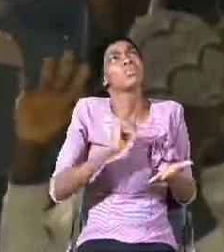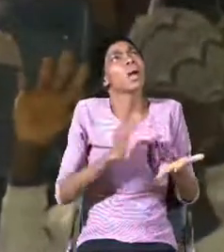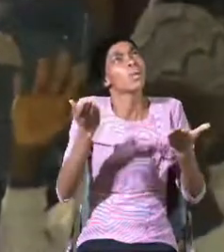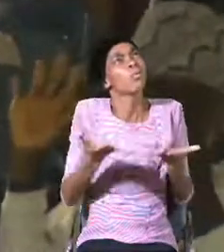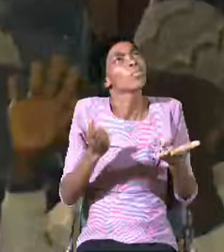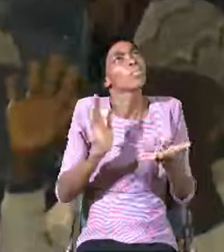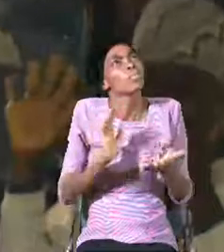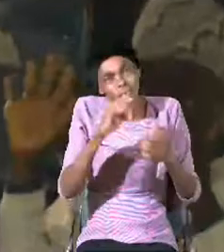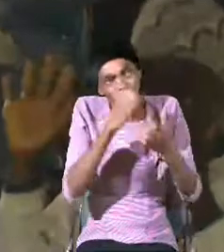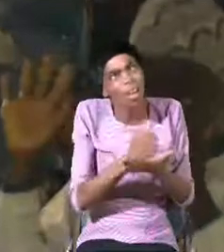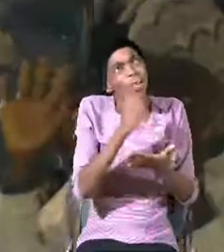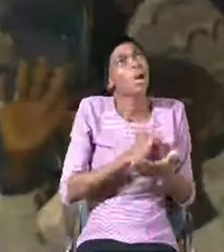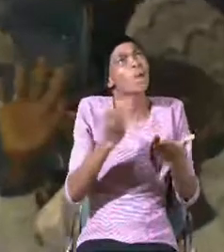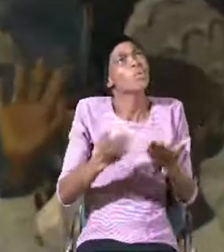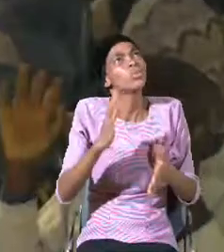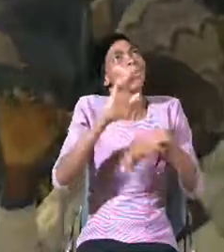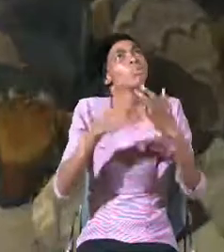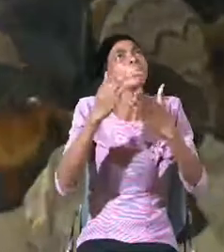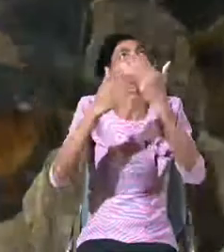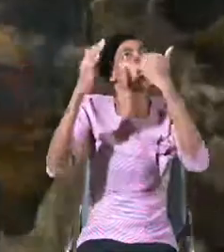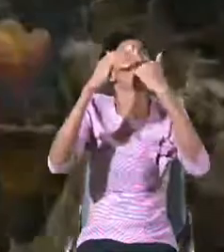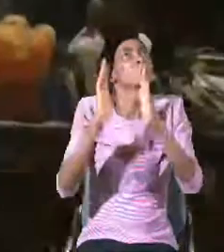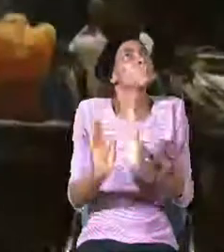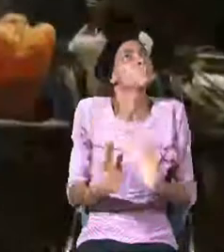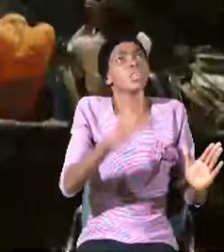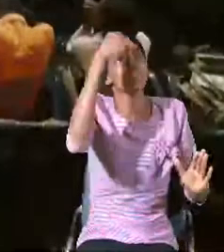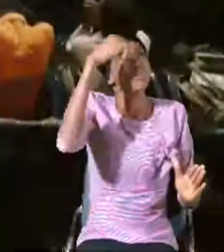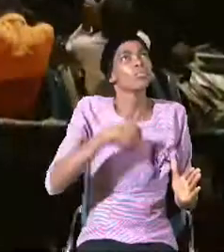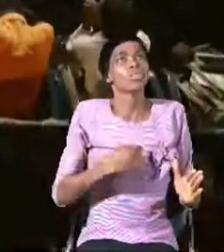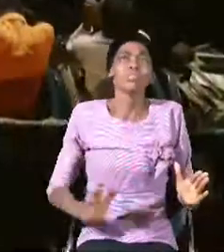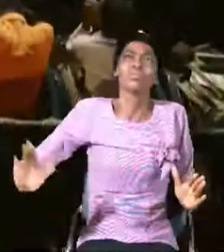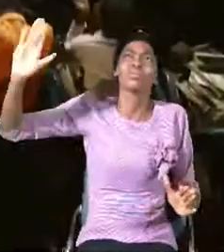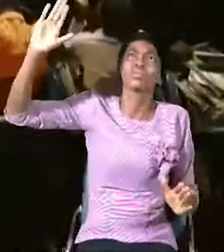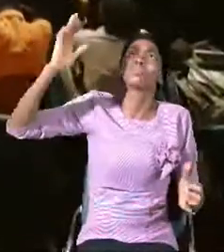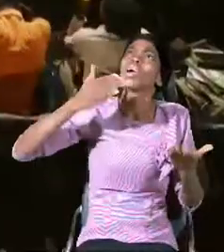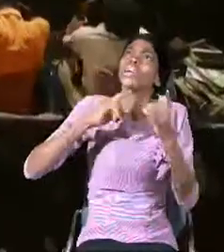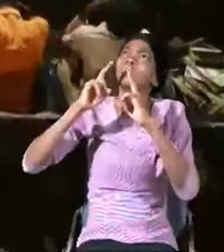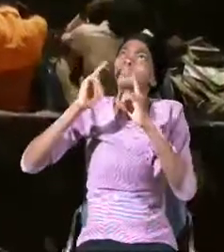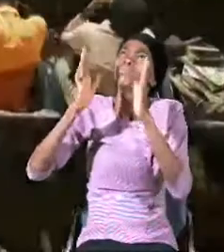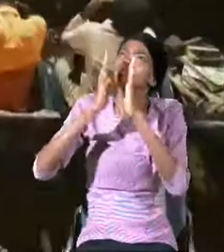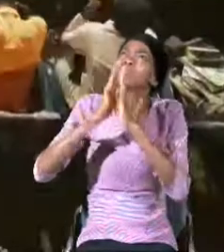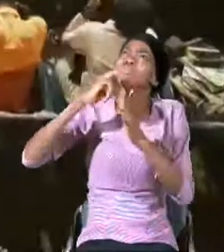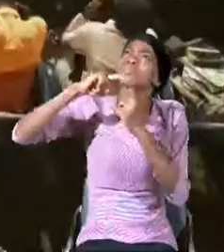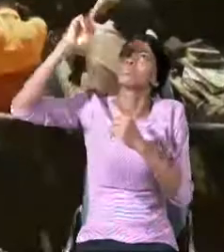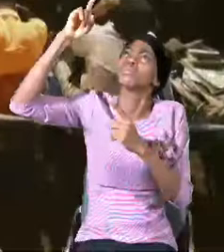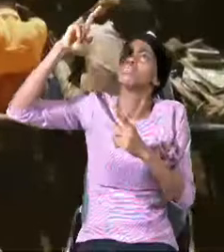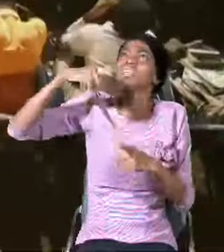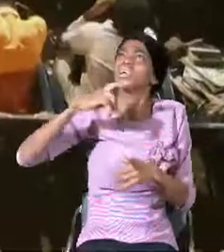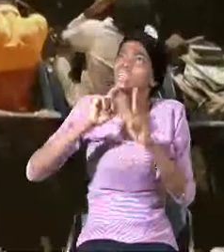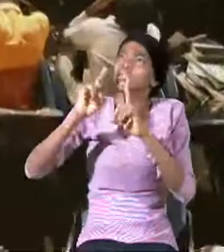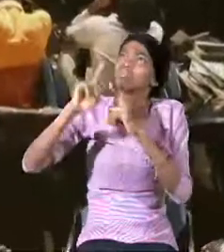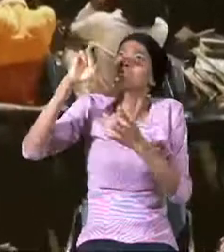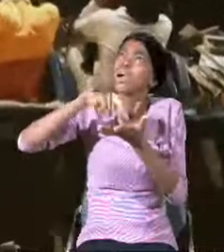veux que tout ce que le ciel a en réserve pour moi. Lève ta main et lève-toi. Comme tu te lèves,